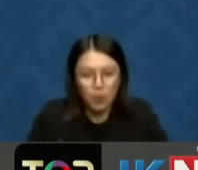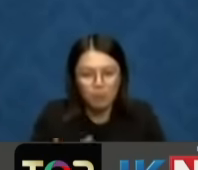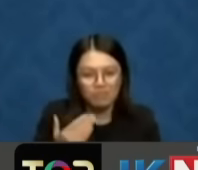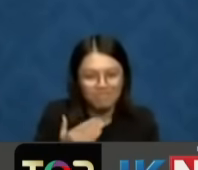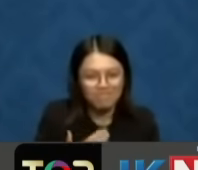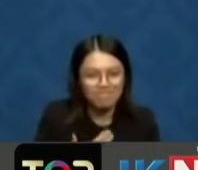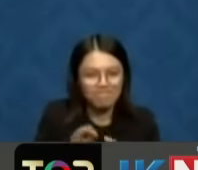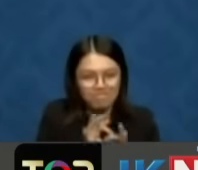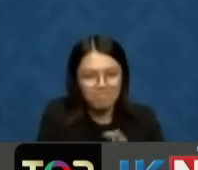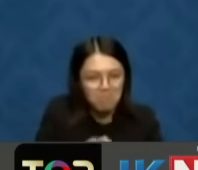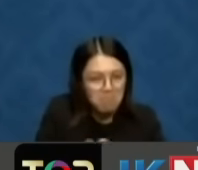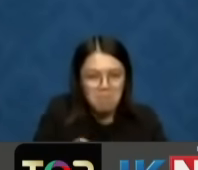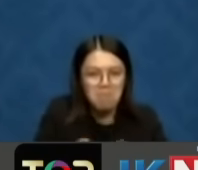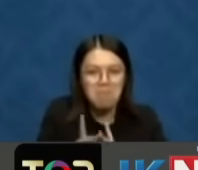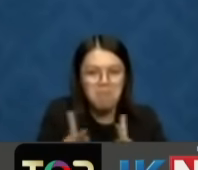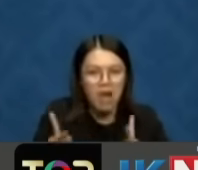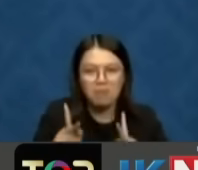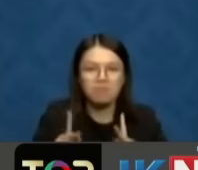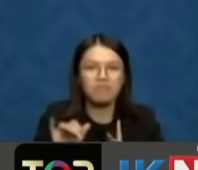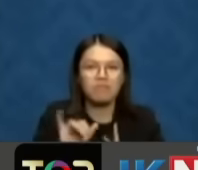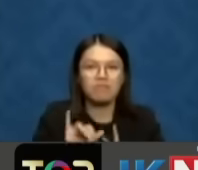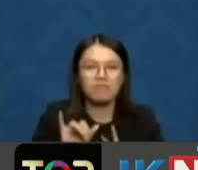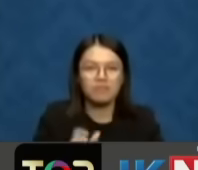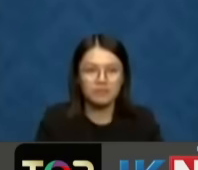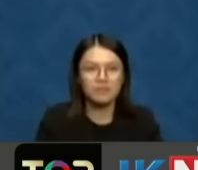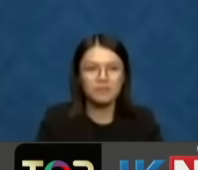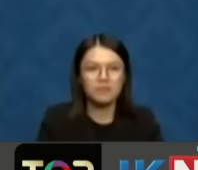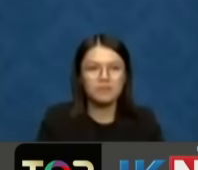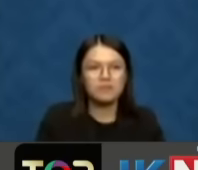ท 2ภาระหนี้ของกฟผ.นะครับ